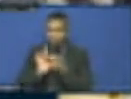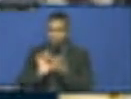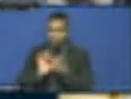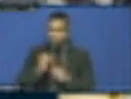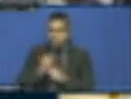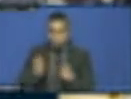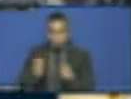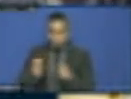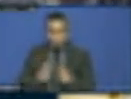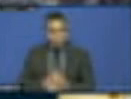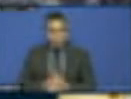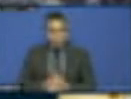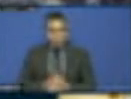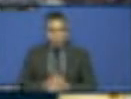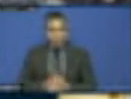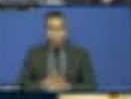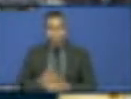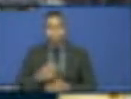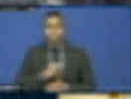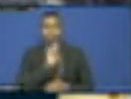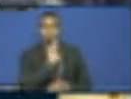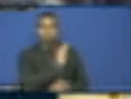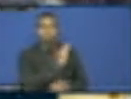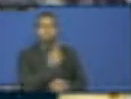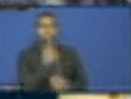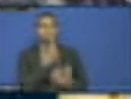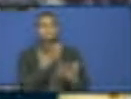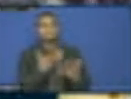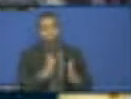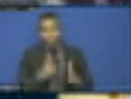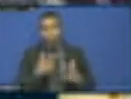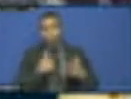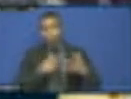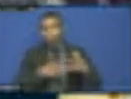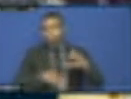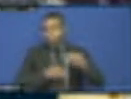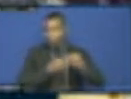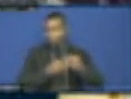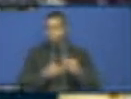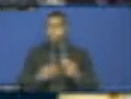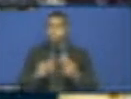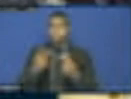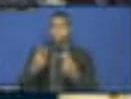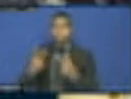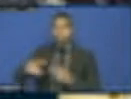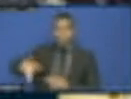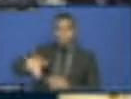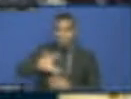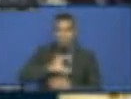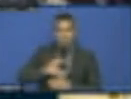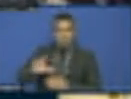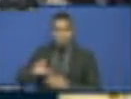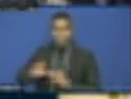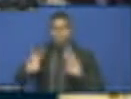'atteinte de l'agenda 2030 et de l'agenda 2063. Comme vous le savez, de Mali, nous avons produit notre premier rapport en